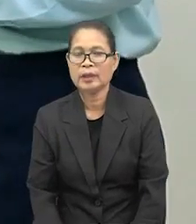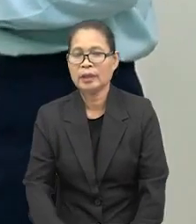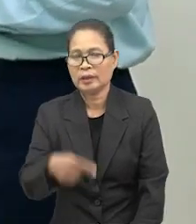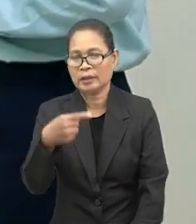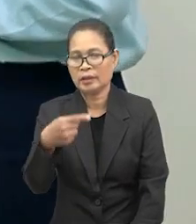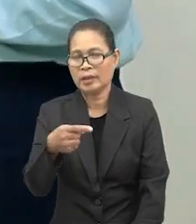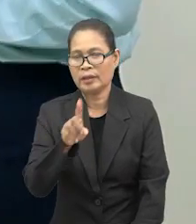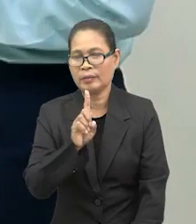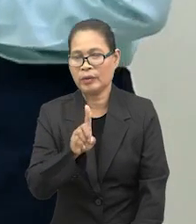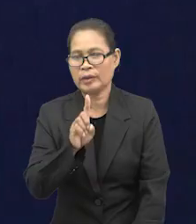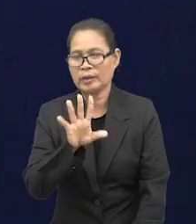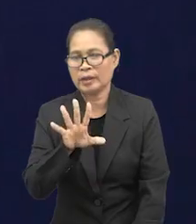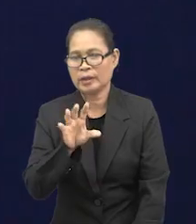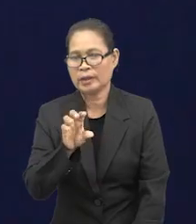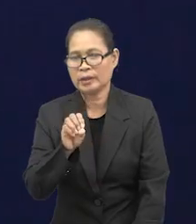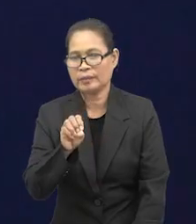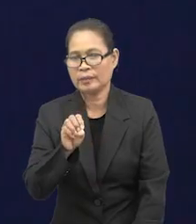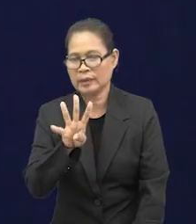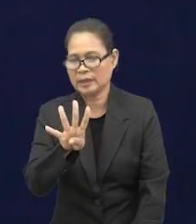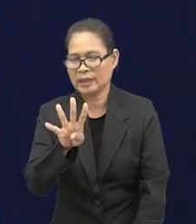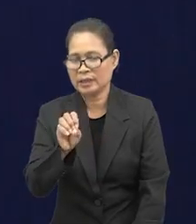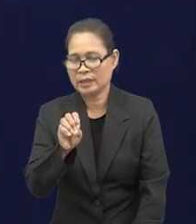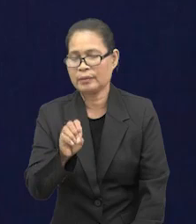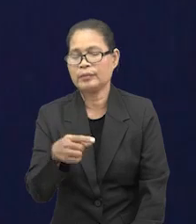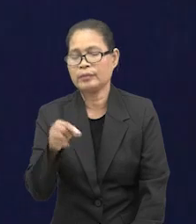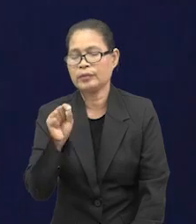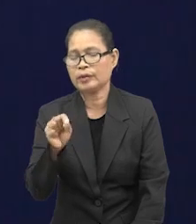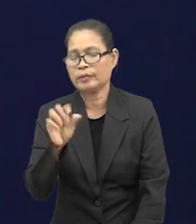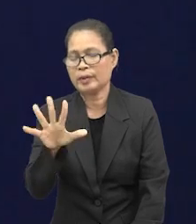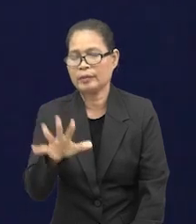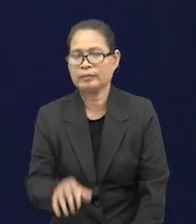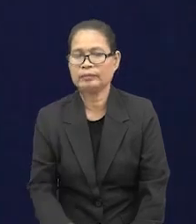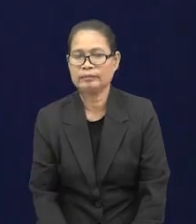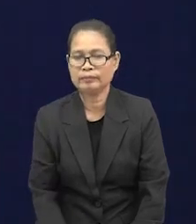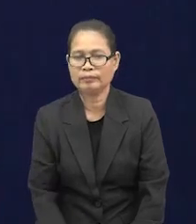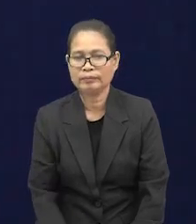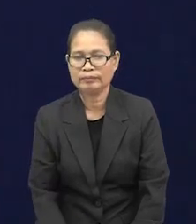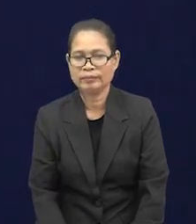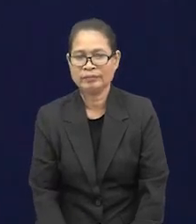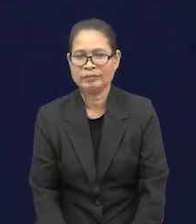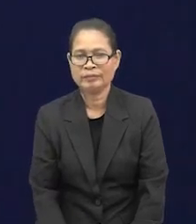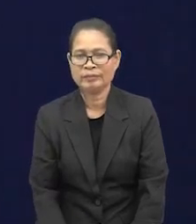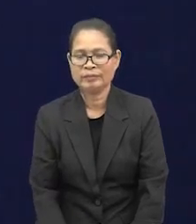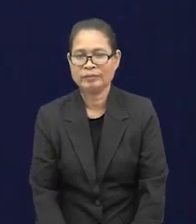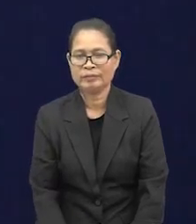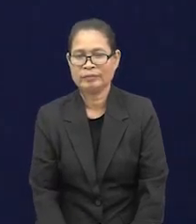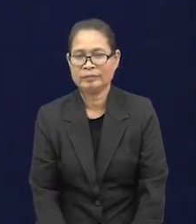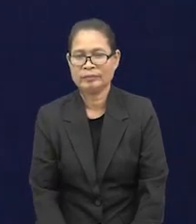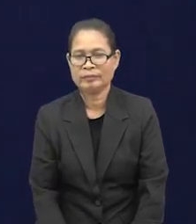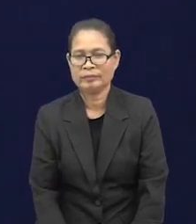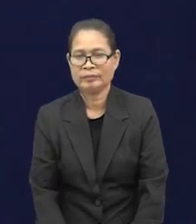150 đỏ nắng 140 chốt pram